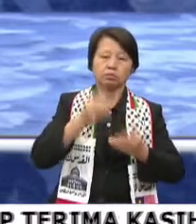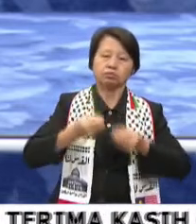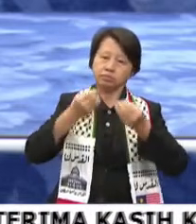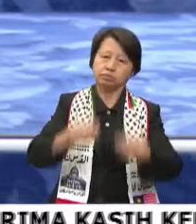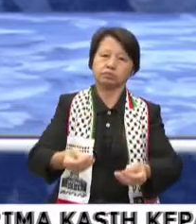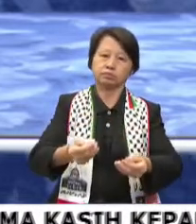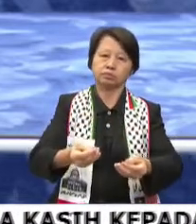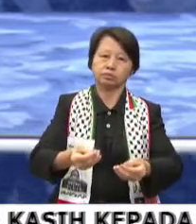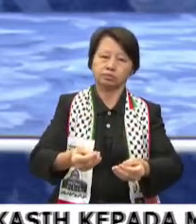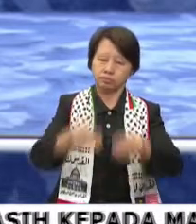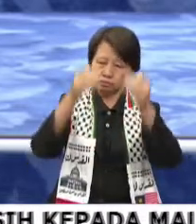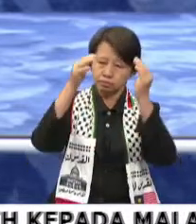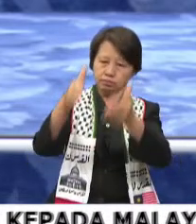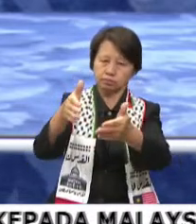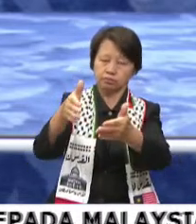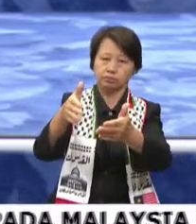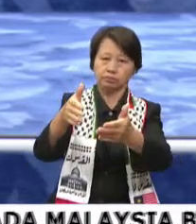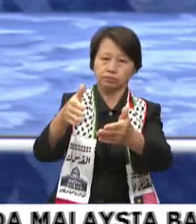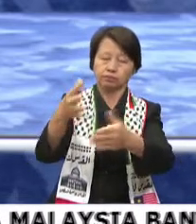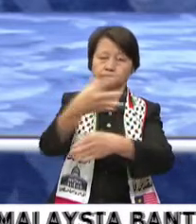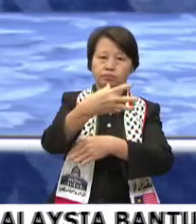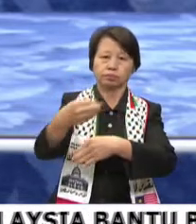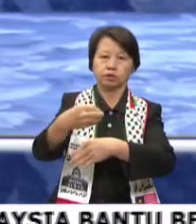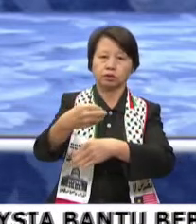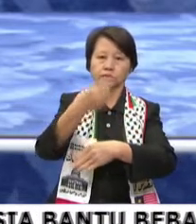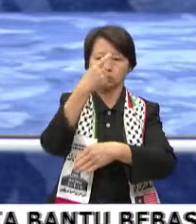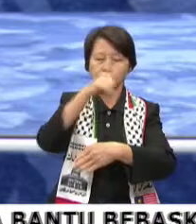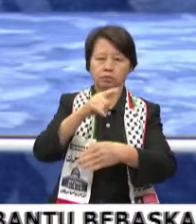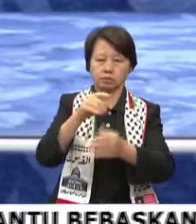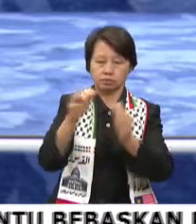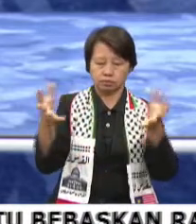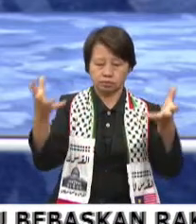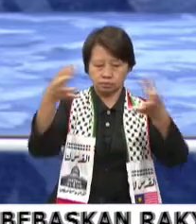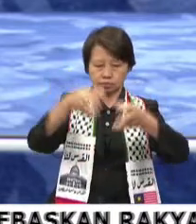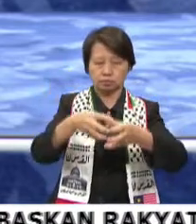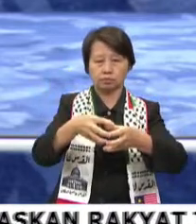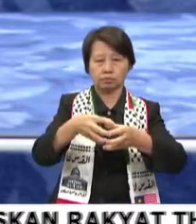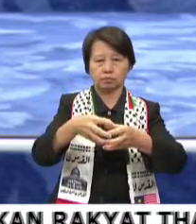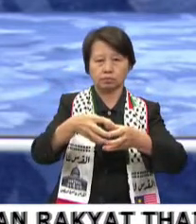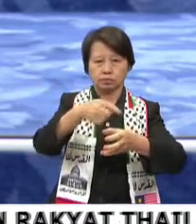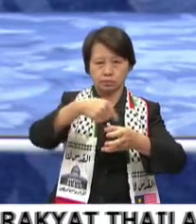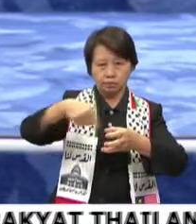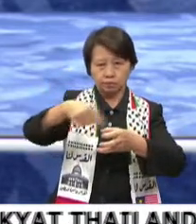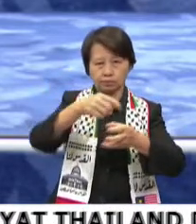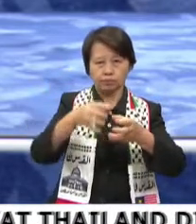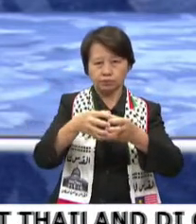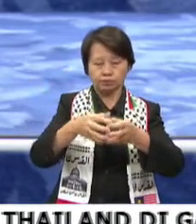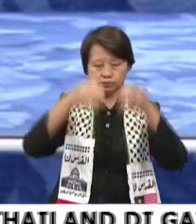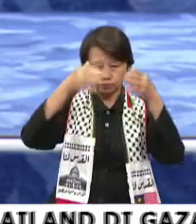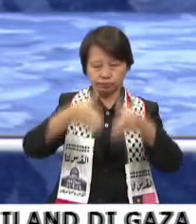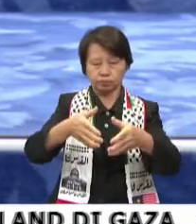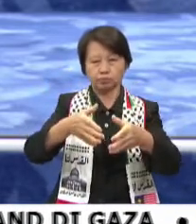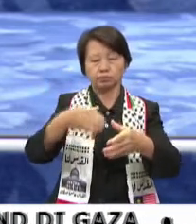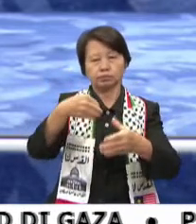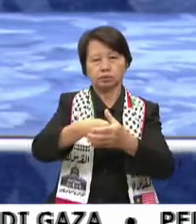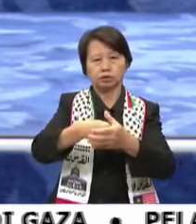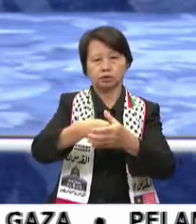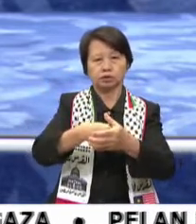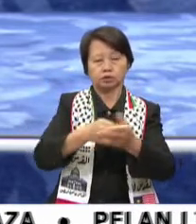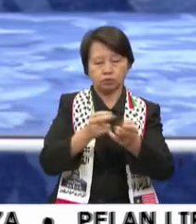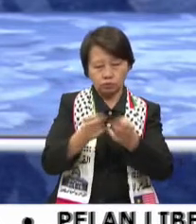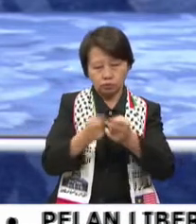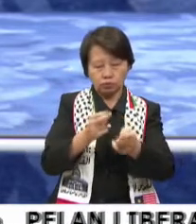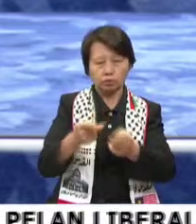memberi perhatian dan memusatkan ee perhatian kita dan usaha